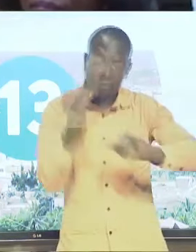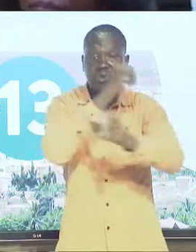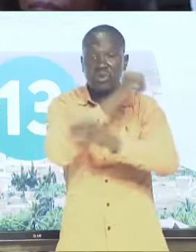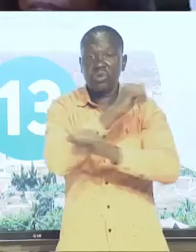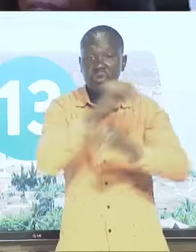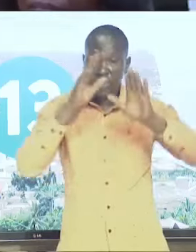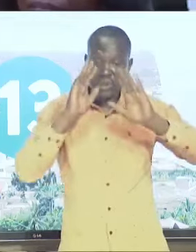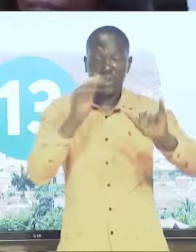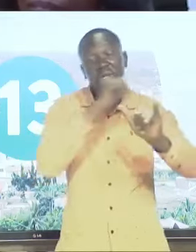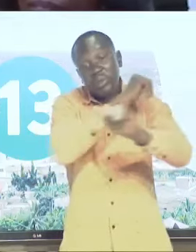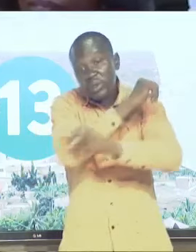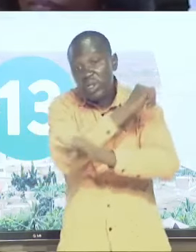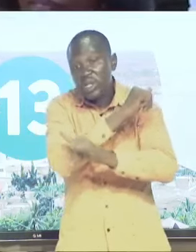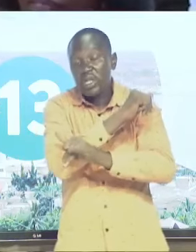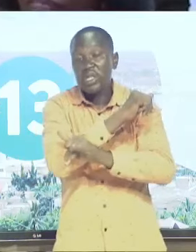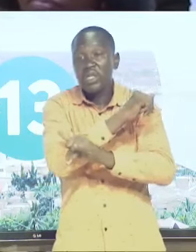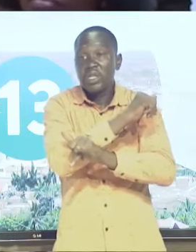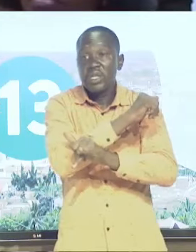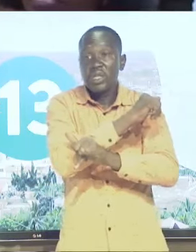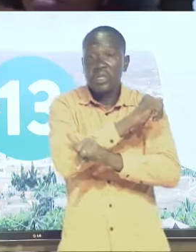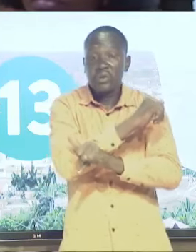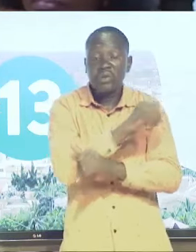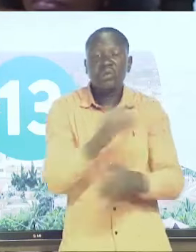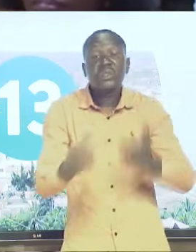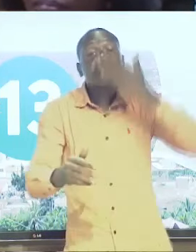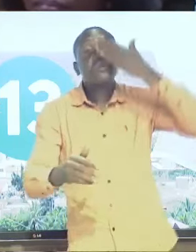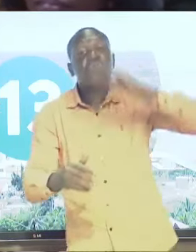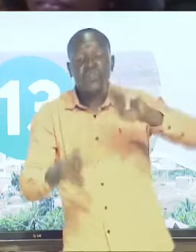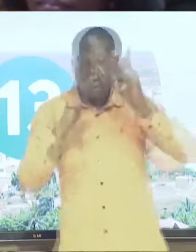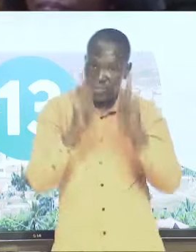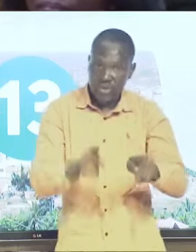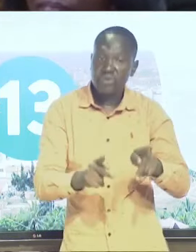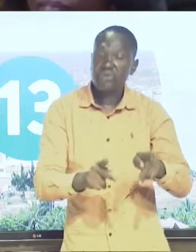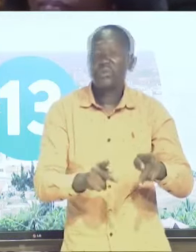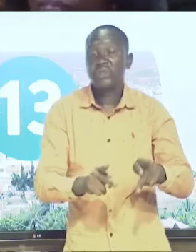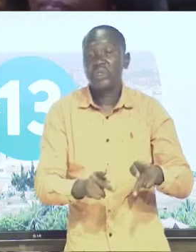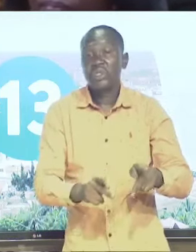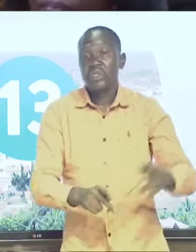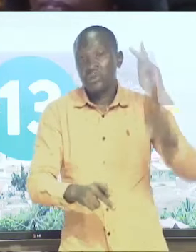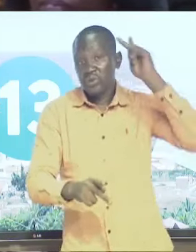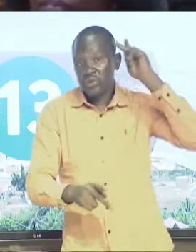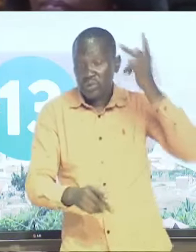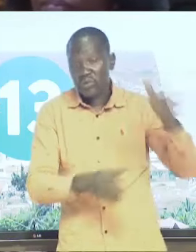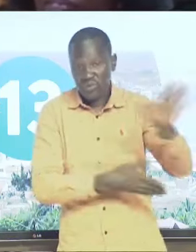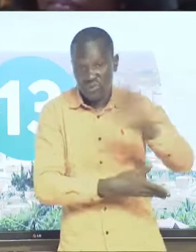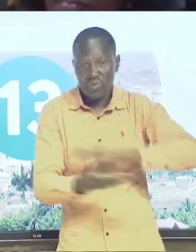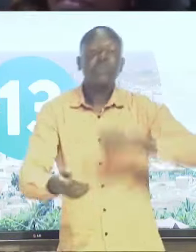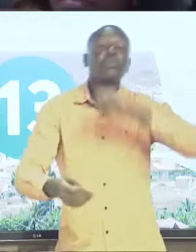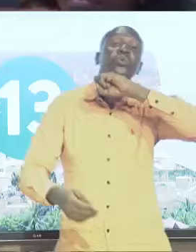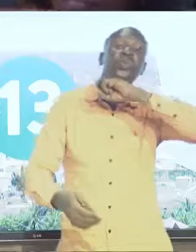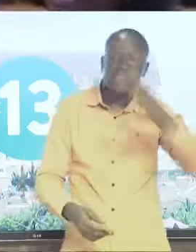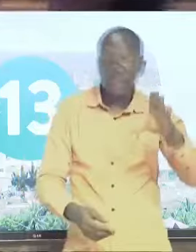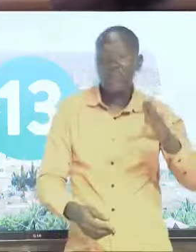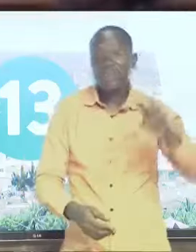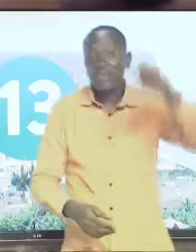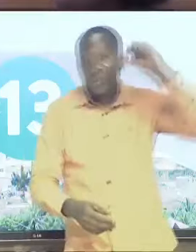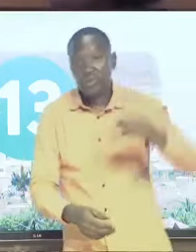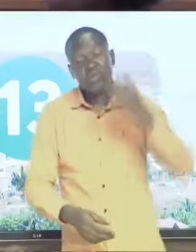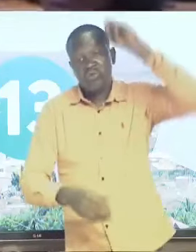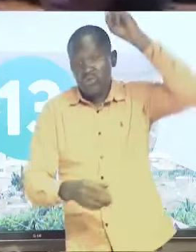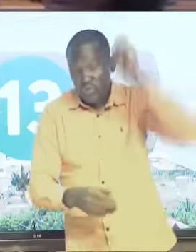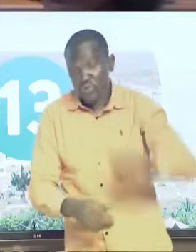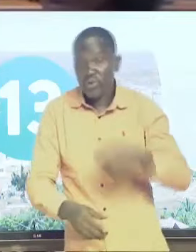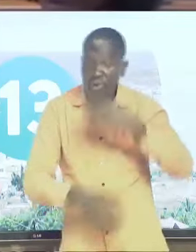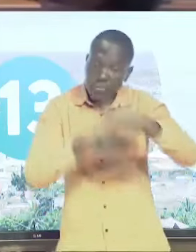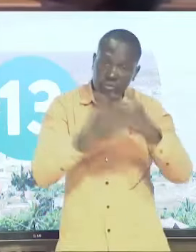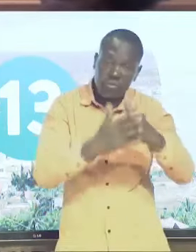la patrie entre les mains de ceux qui ne sont pas prêts à vivre pour la patrie, je crois qu'ils seront morts pour rien. Et c'est ce que nous devons tout faire